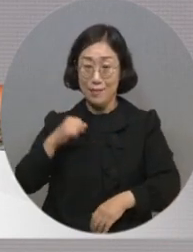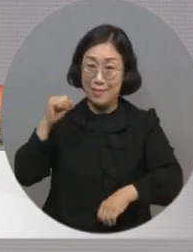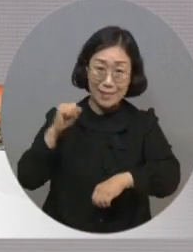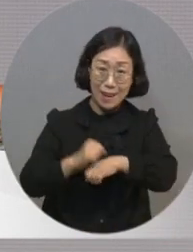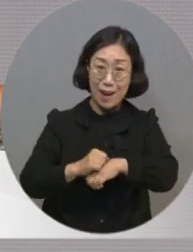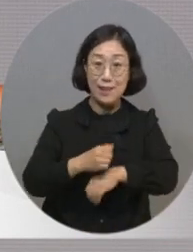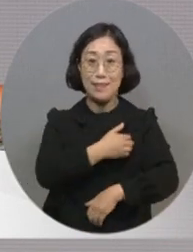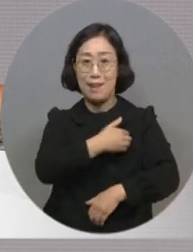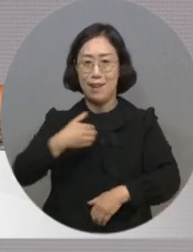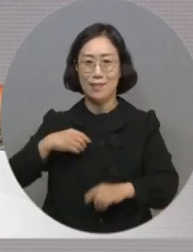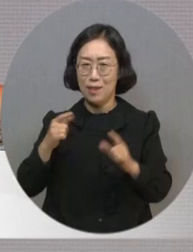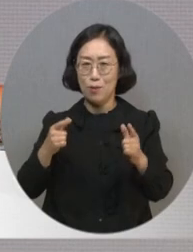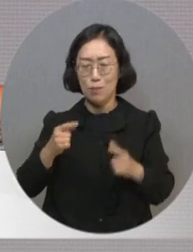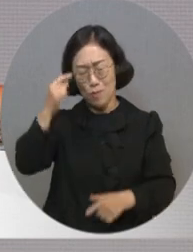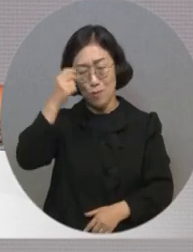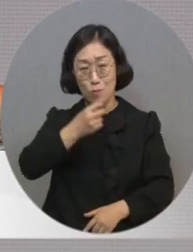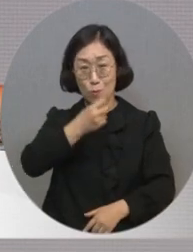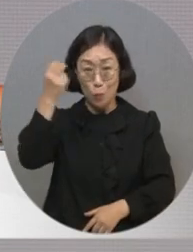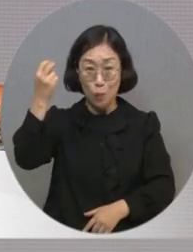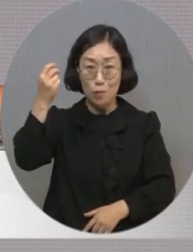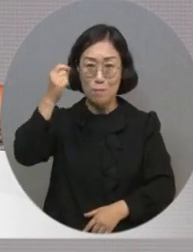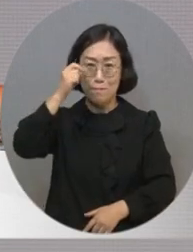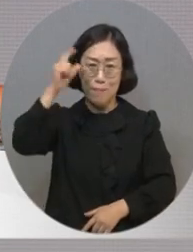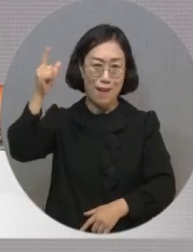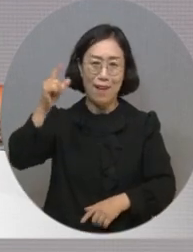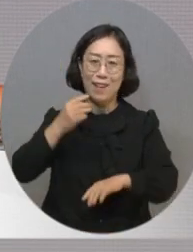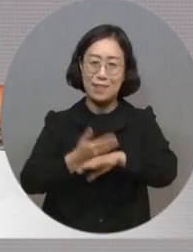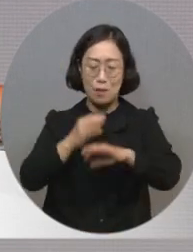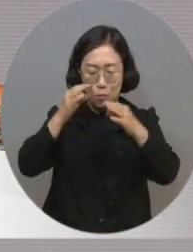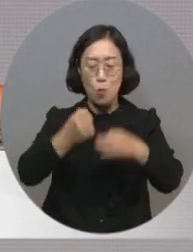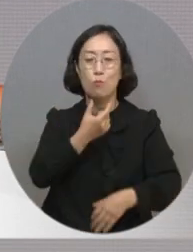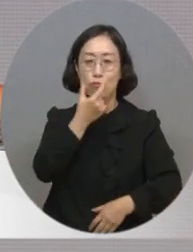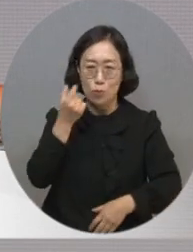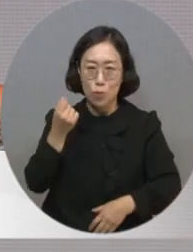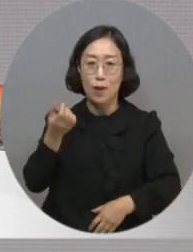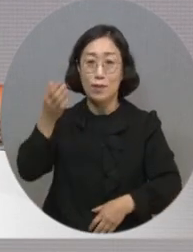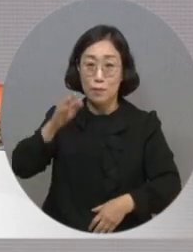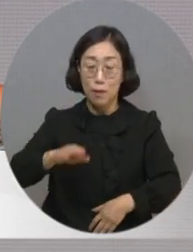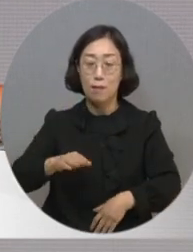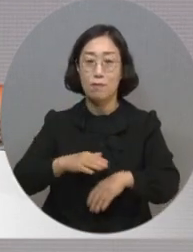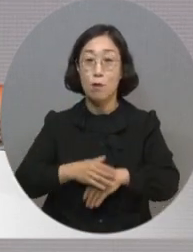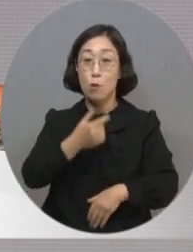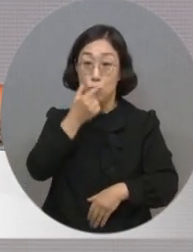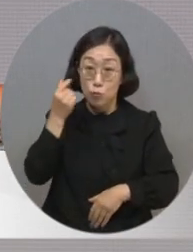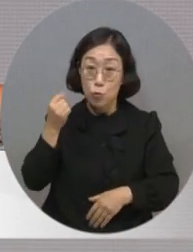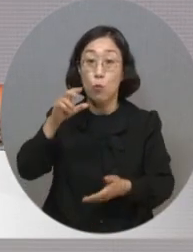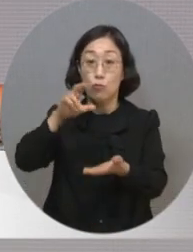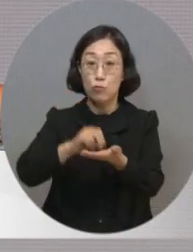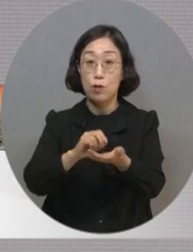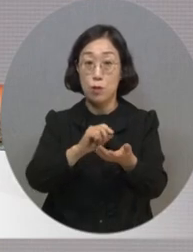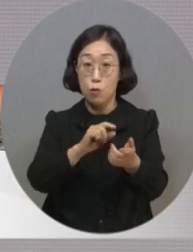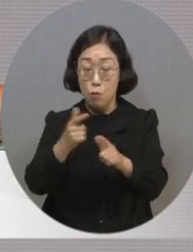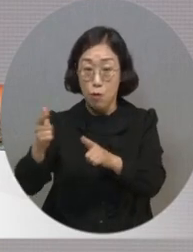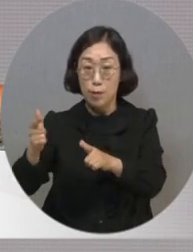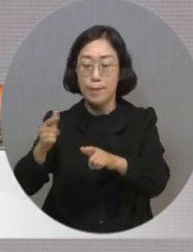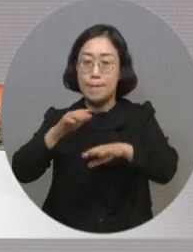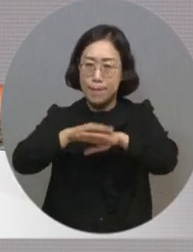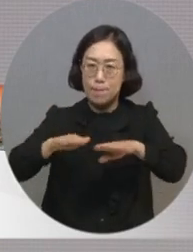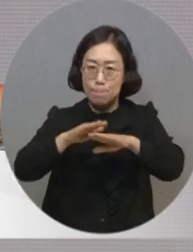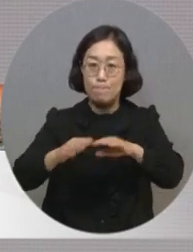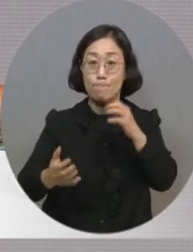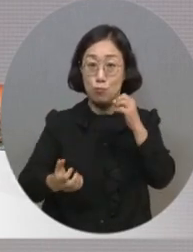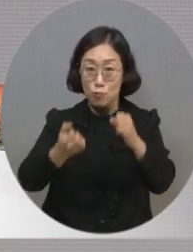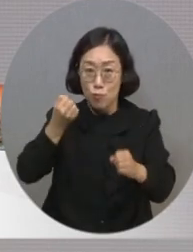앞장선 것도 아니고 똑똑한 것도 아니니까 저는 대단히 부족합니다. 부족하 지만 그 부족한 그런 부분을 제가 극복을 해서라도 우리가